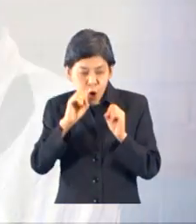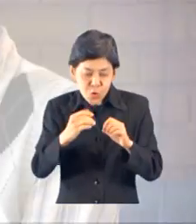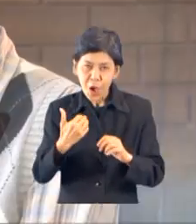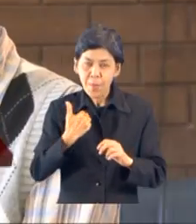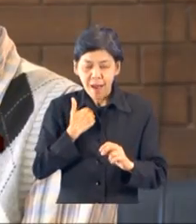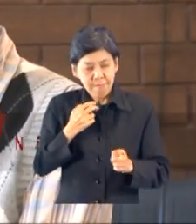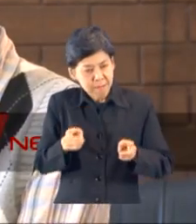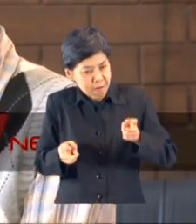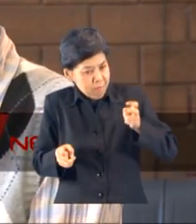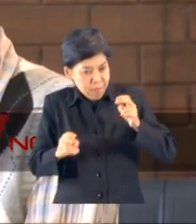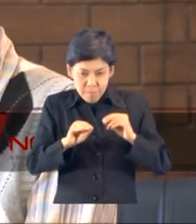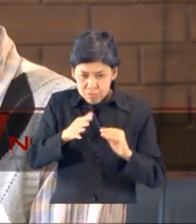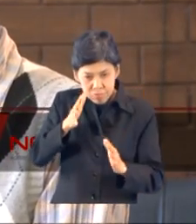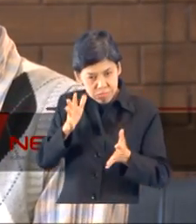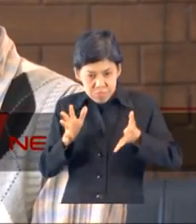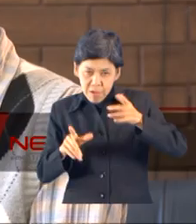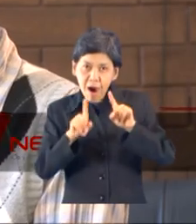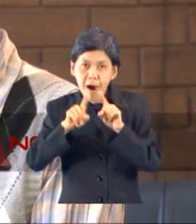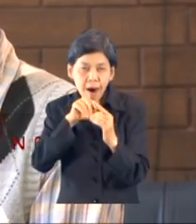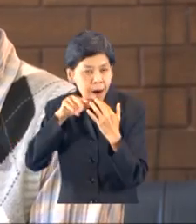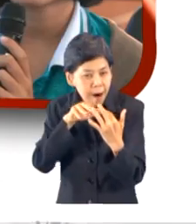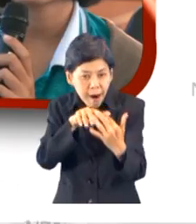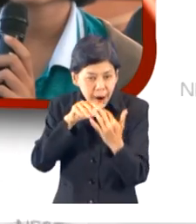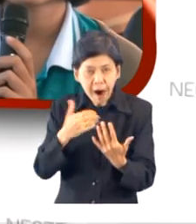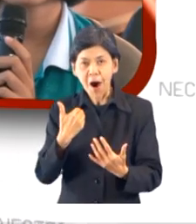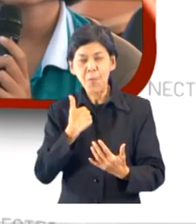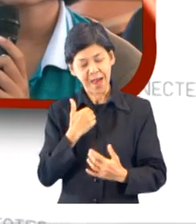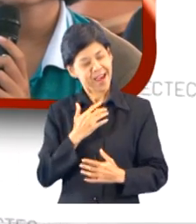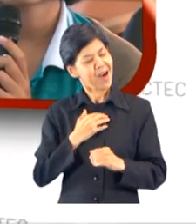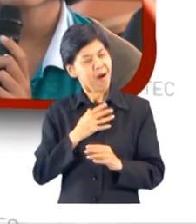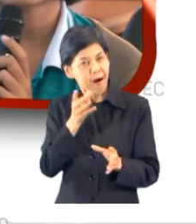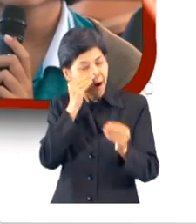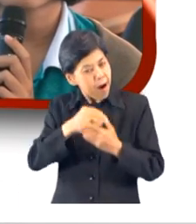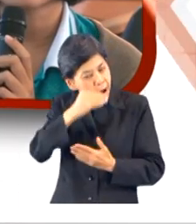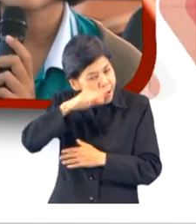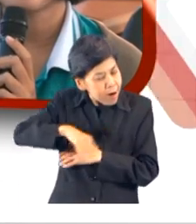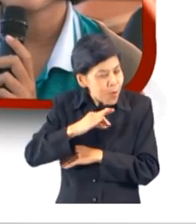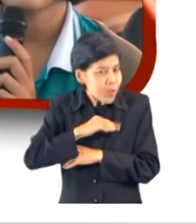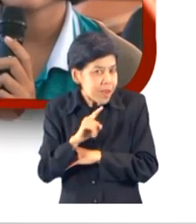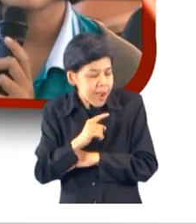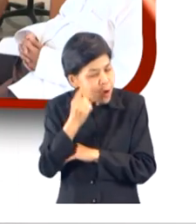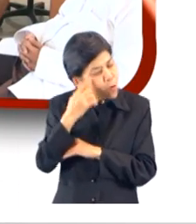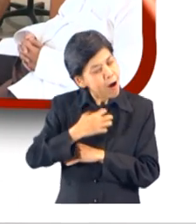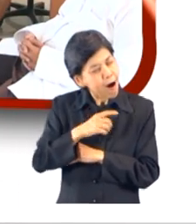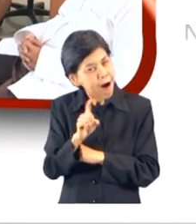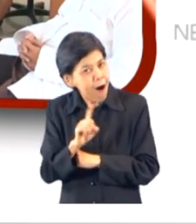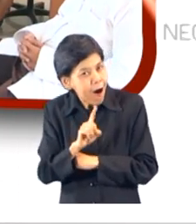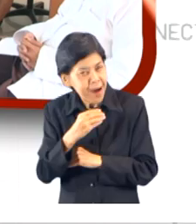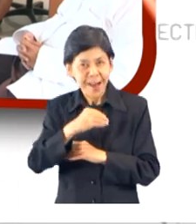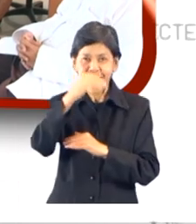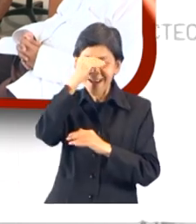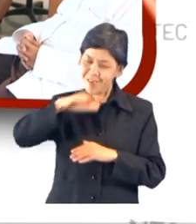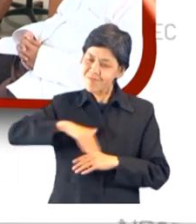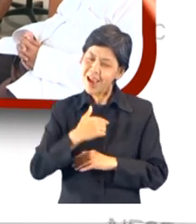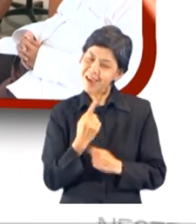ๆการเรียนการสอนที่มีแอคชั่นน่ะมีการโต้ตอบครับในการสื่อสารกับเด็กๆเราก็ได้รับรู้ว่าเด็กๆเป็นยังไงอยากรู้